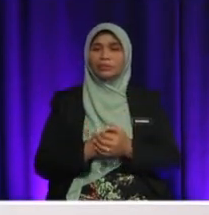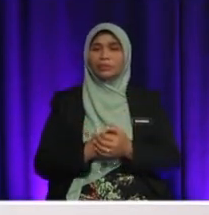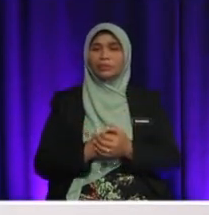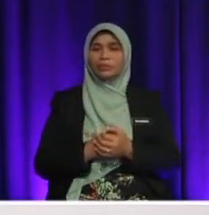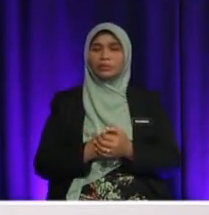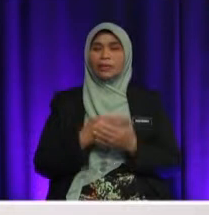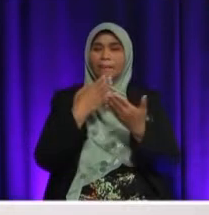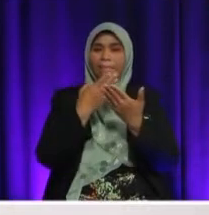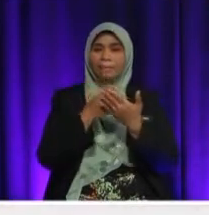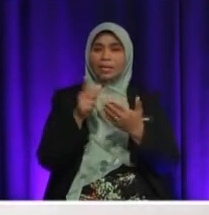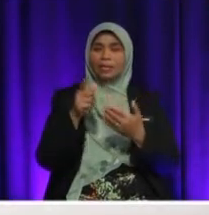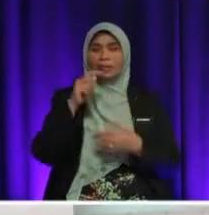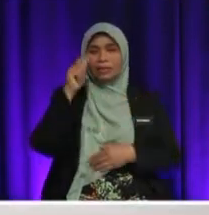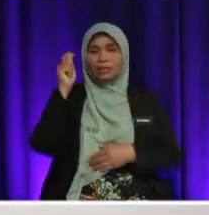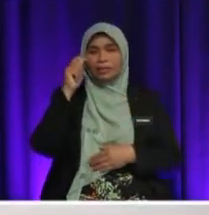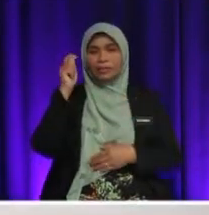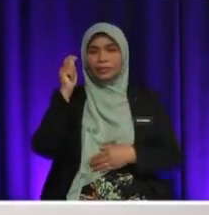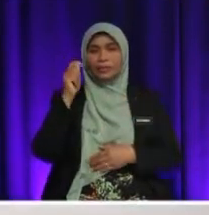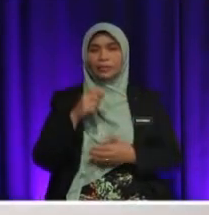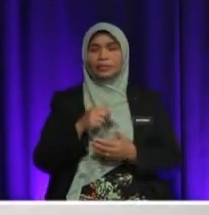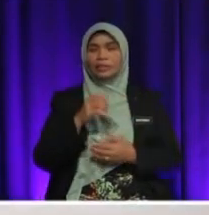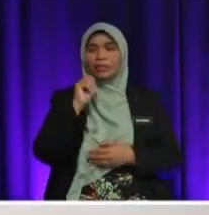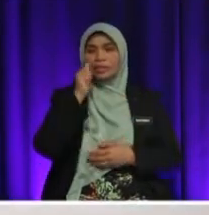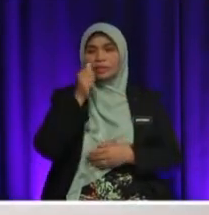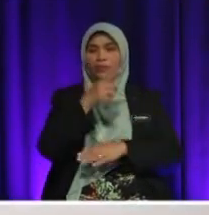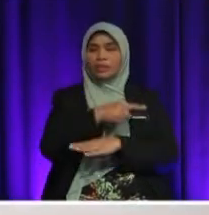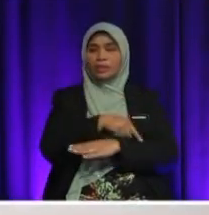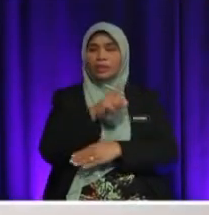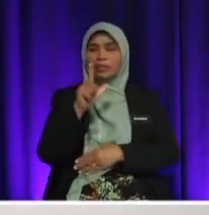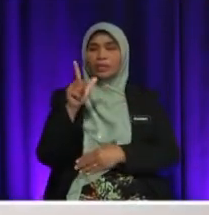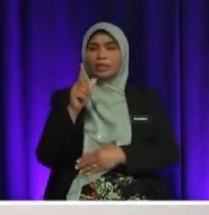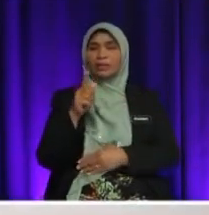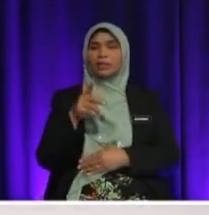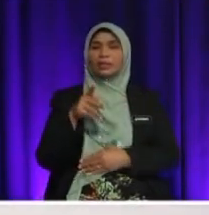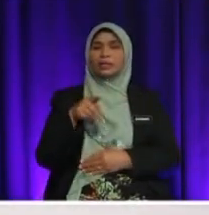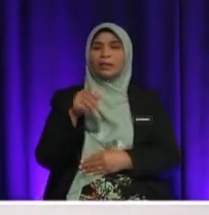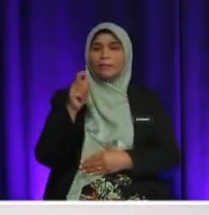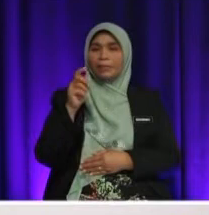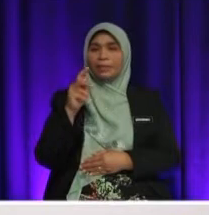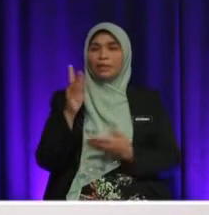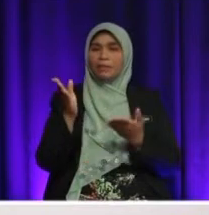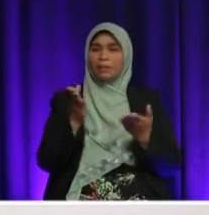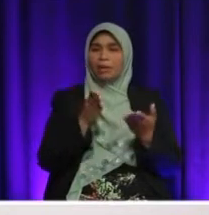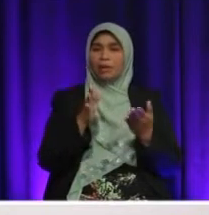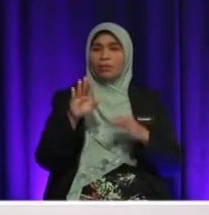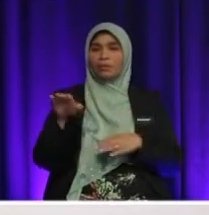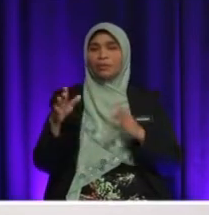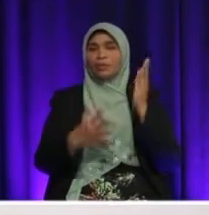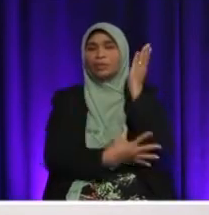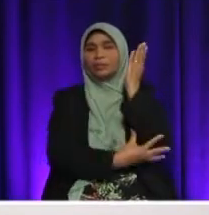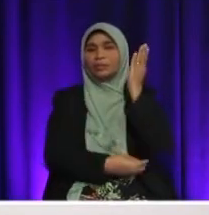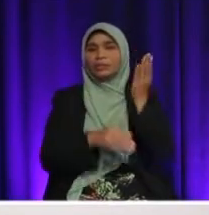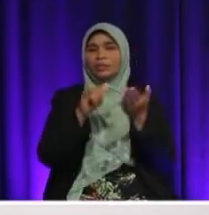Baiklah Tuhannya Hai besok harilah fatik bawel budak miskin itu